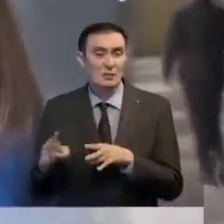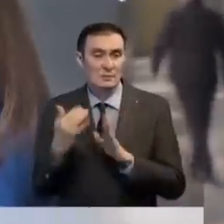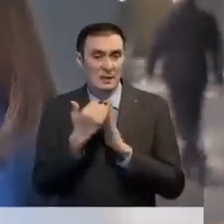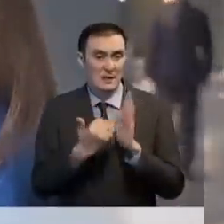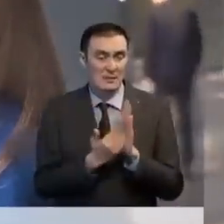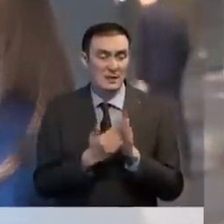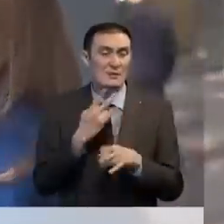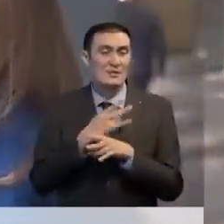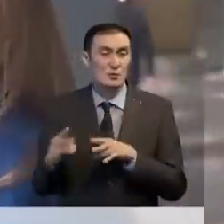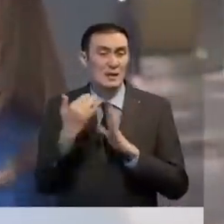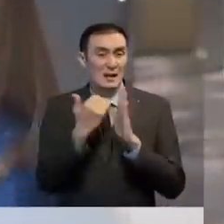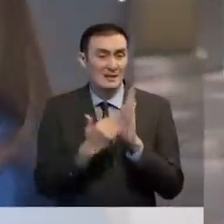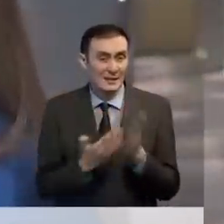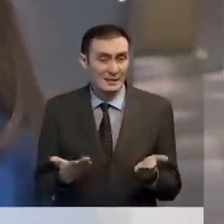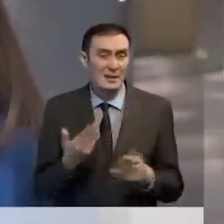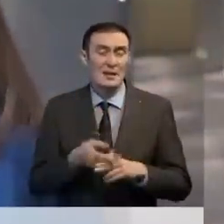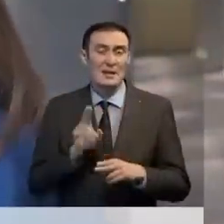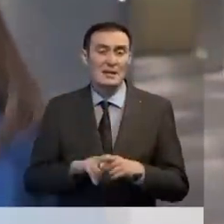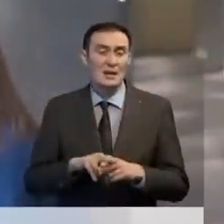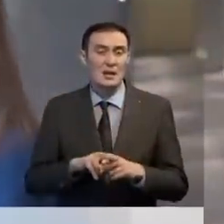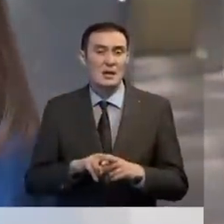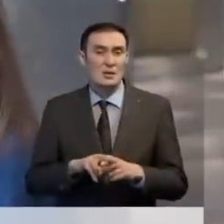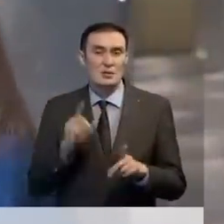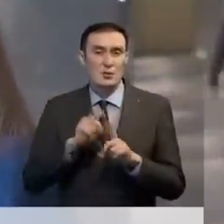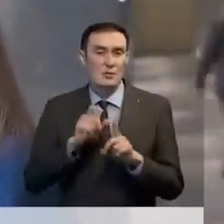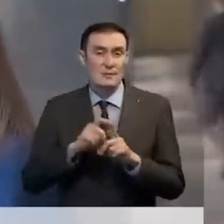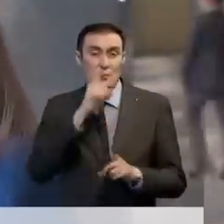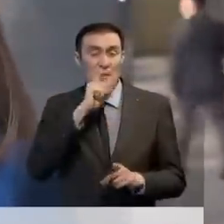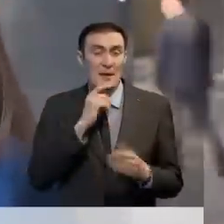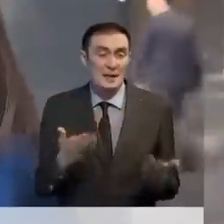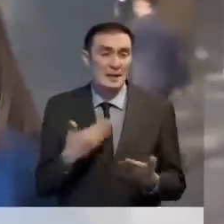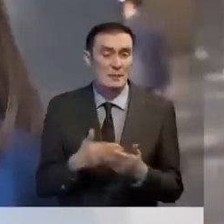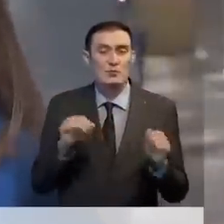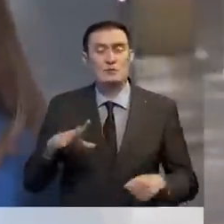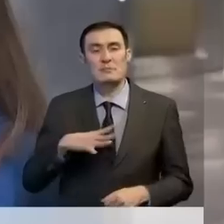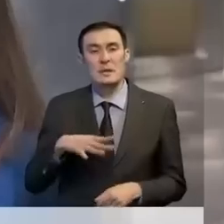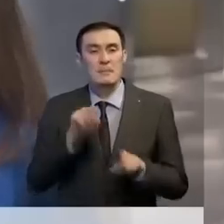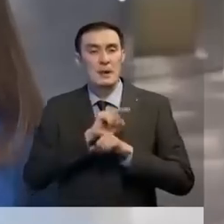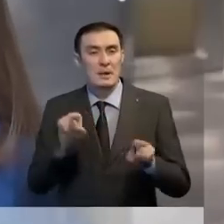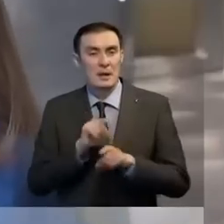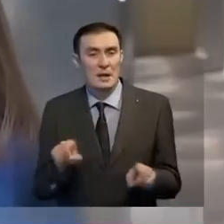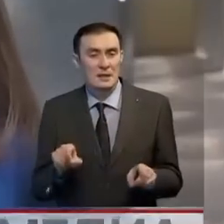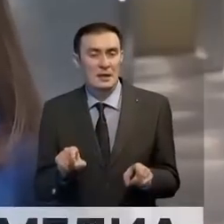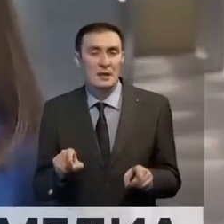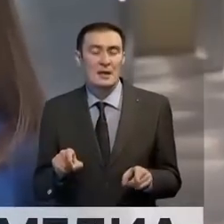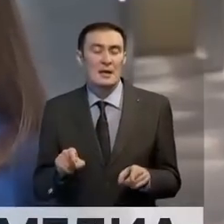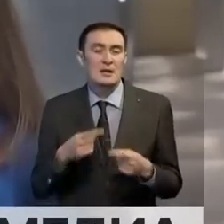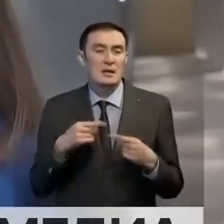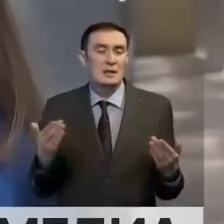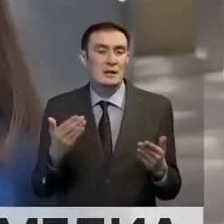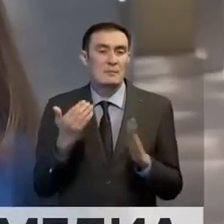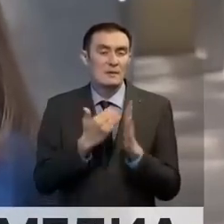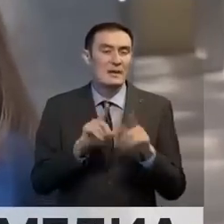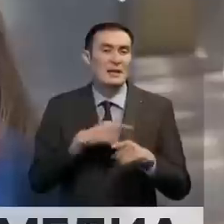То есть деструктивный контент – это очень понятие расплывчатое. Например, это может быть пропаганда child-free, это может